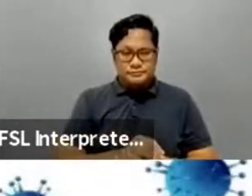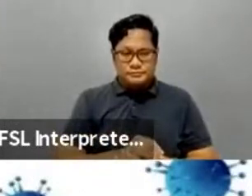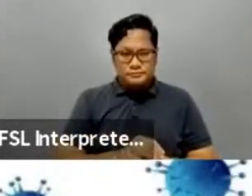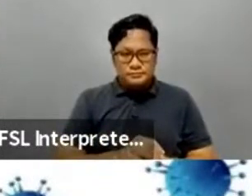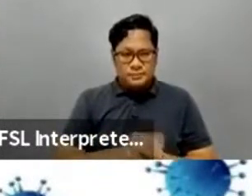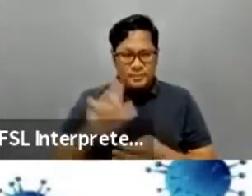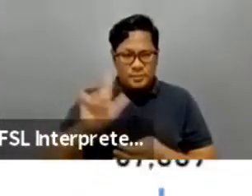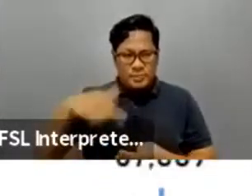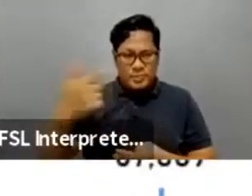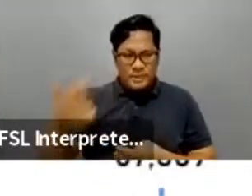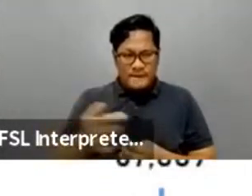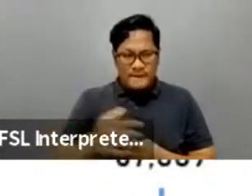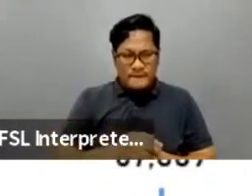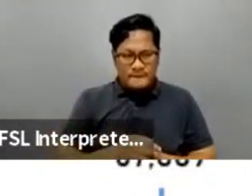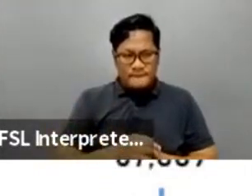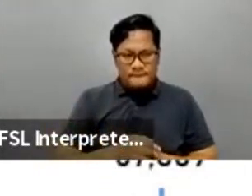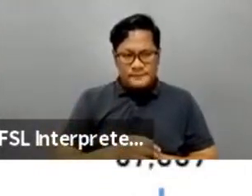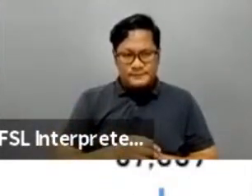Next please.